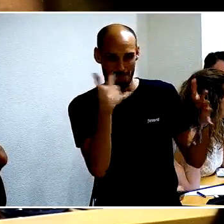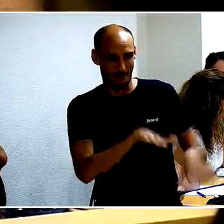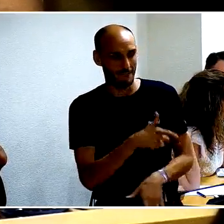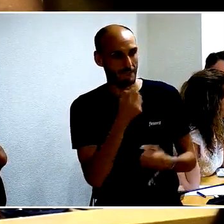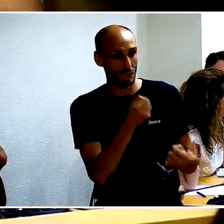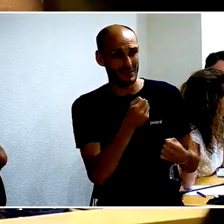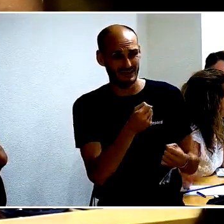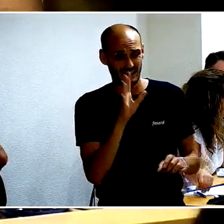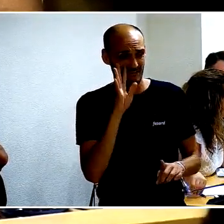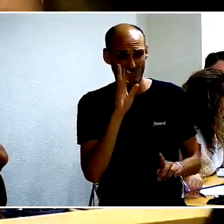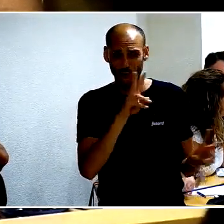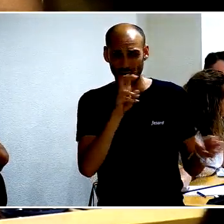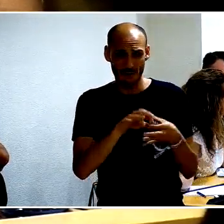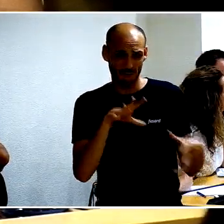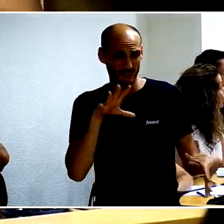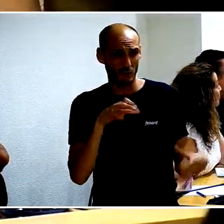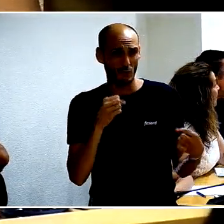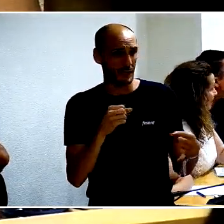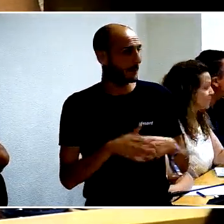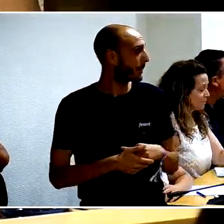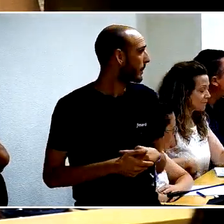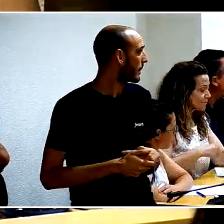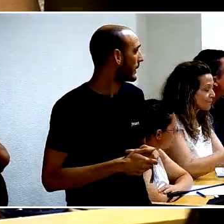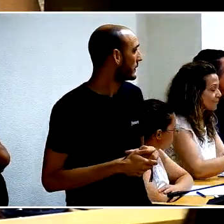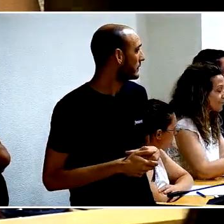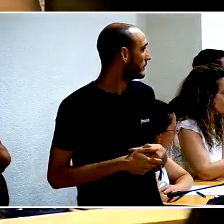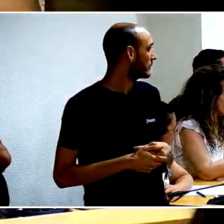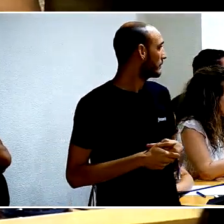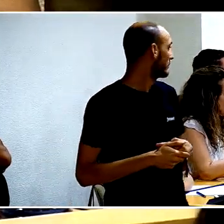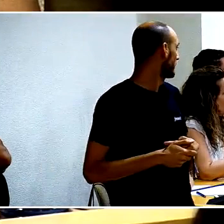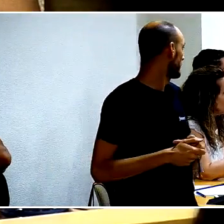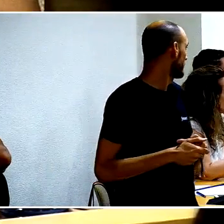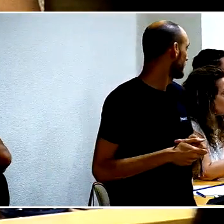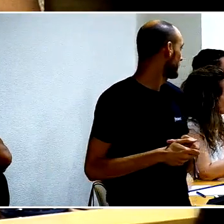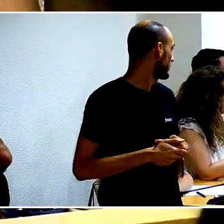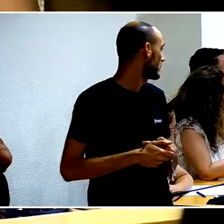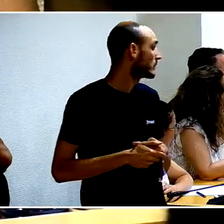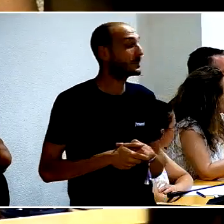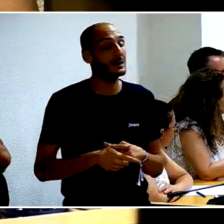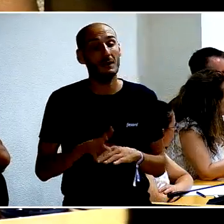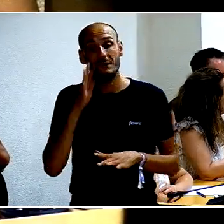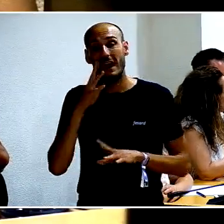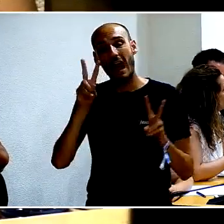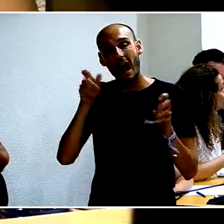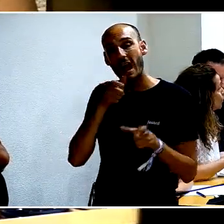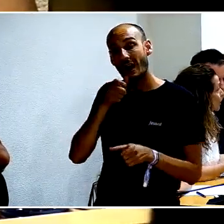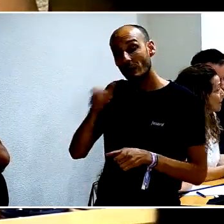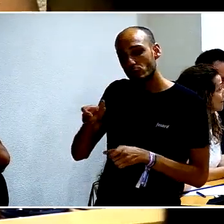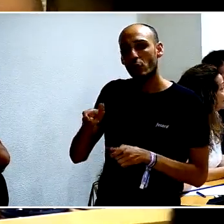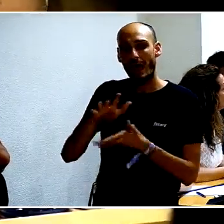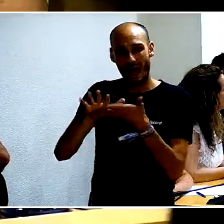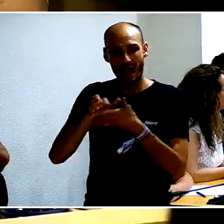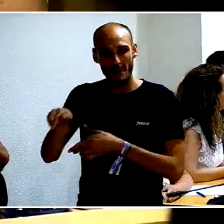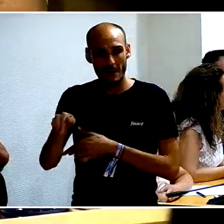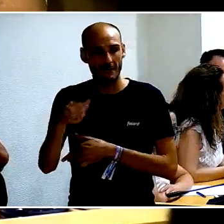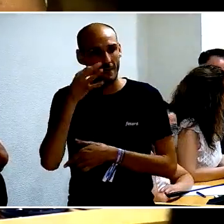absolutament res que... Perdone. No, és que sobre l'al·lusió, perquè si va fer un discurs no, polític... No, vaig a fer ningú discurs, però crec que el seu